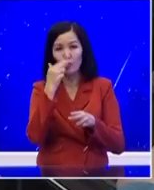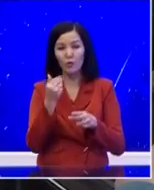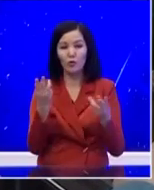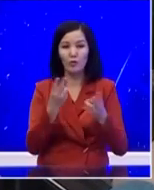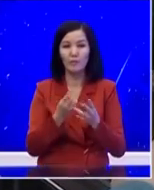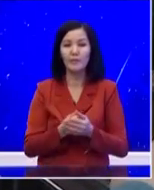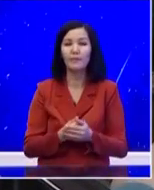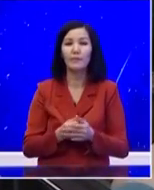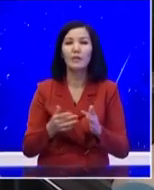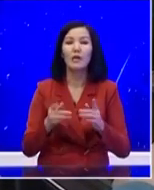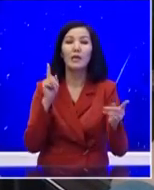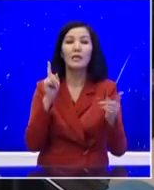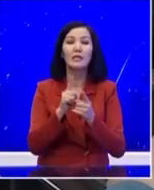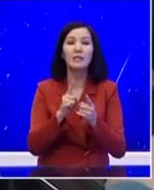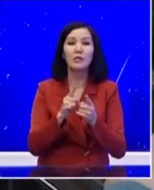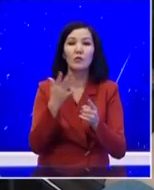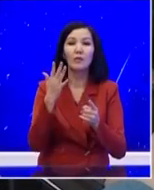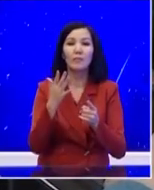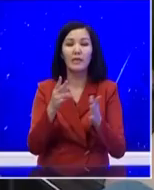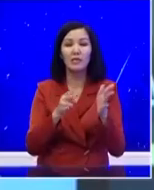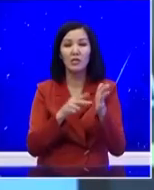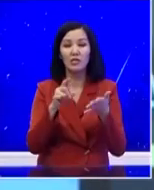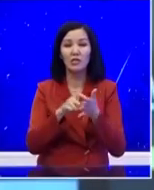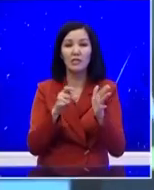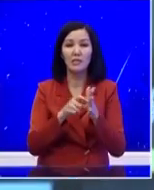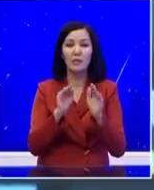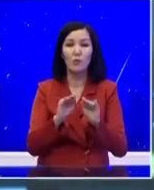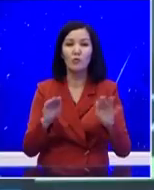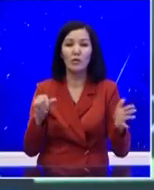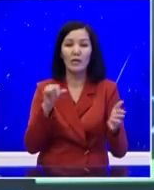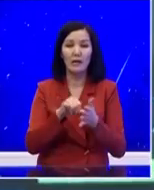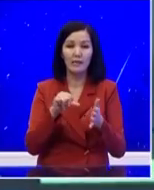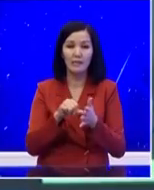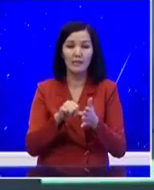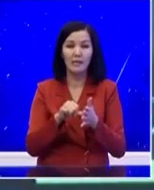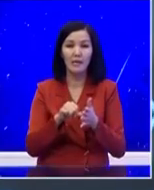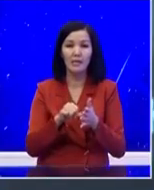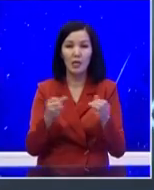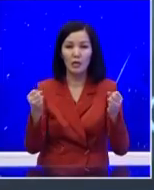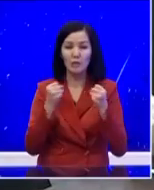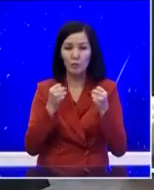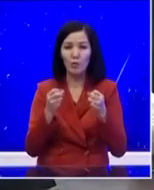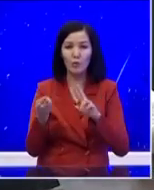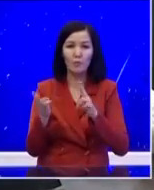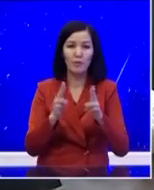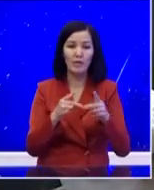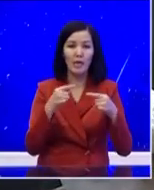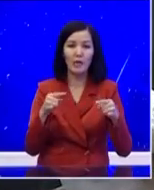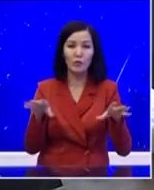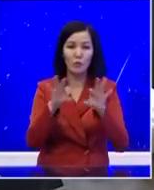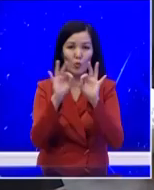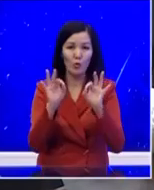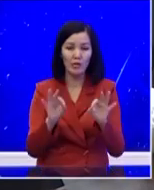келеміз. Онлайн жүздесуге аймақтағы 5 пен 7 сынып оқушылары қатысты. Олардың қатарында спорт, биенөрі мен әртүрлі сала